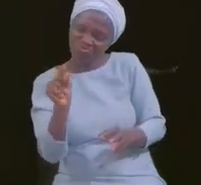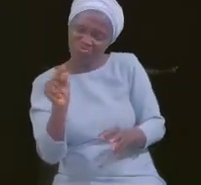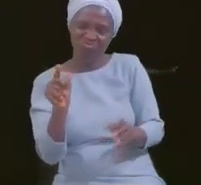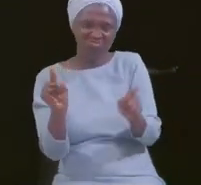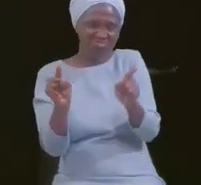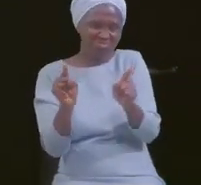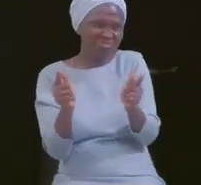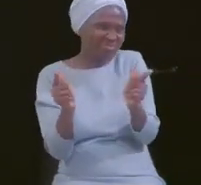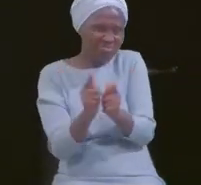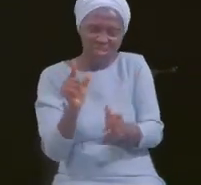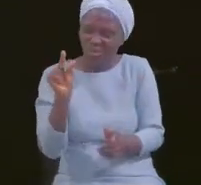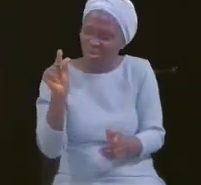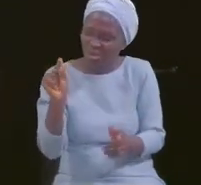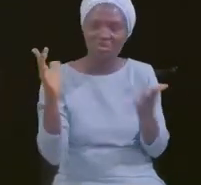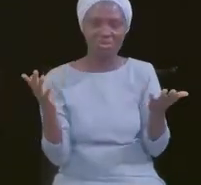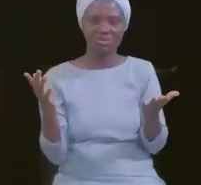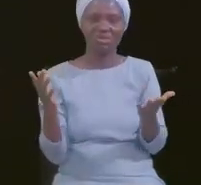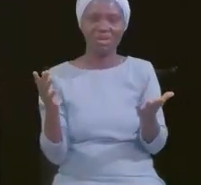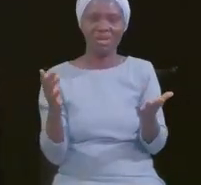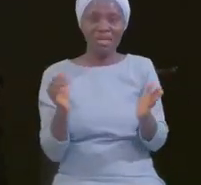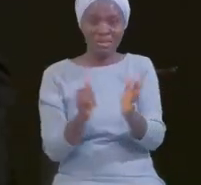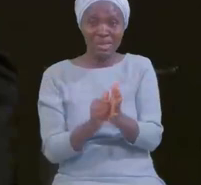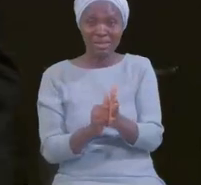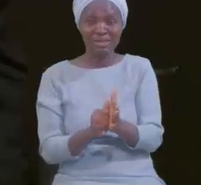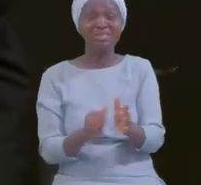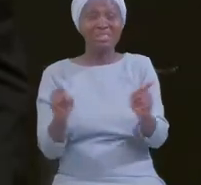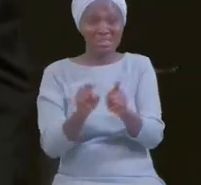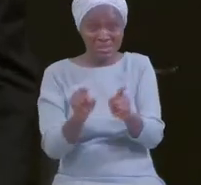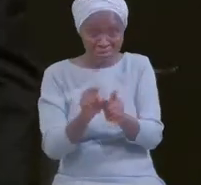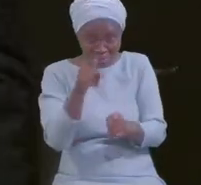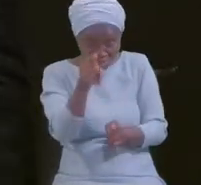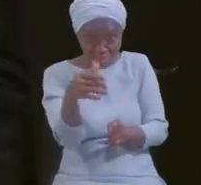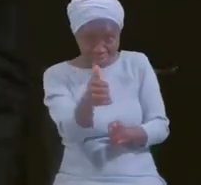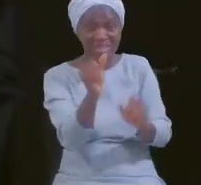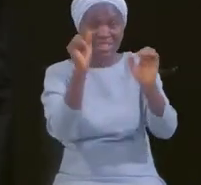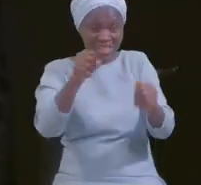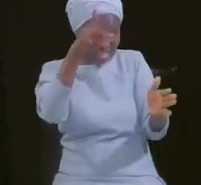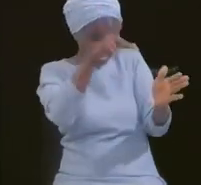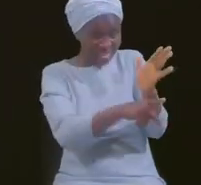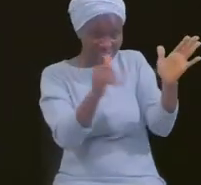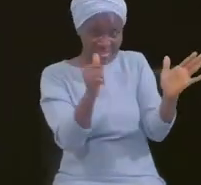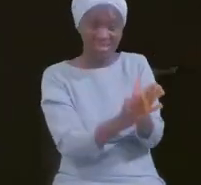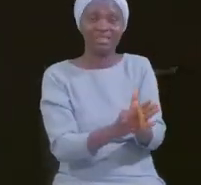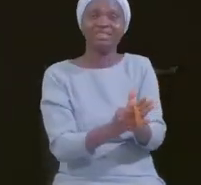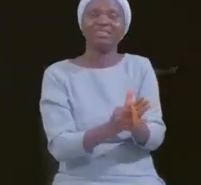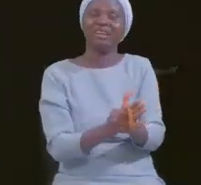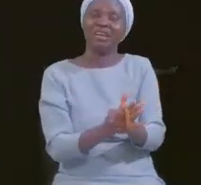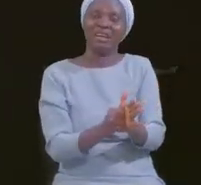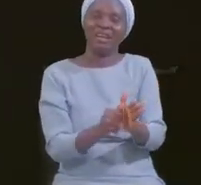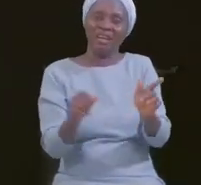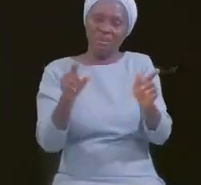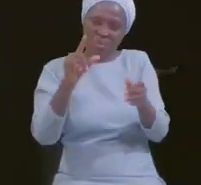est si petit comme une mouche, un moucheron tué et jeté. Et toutes